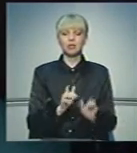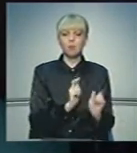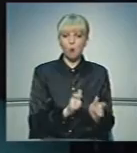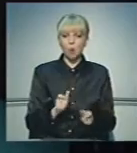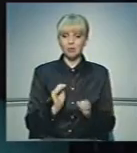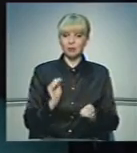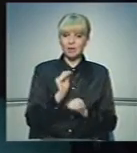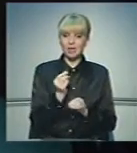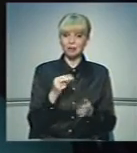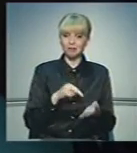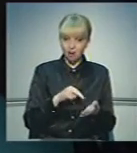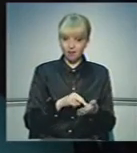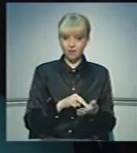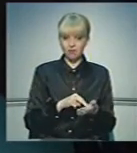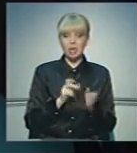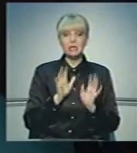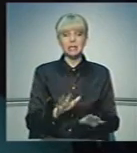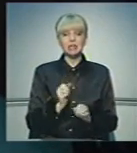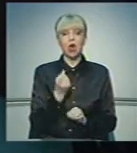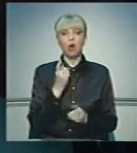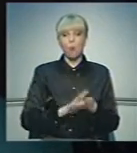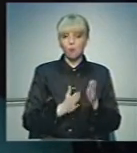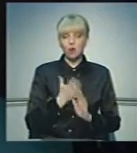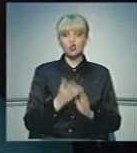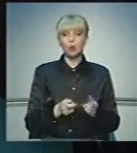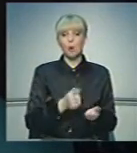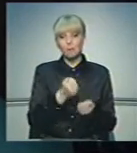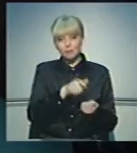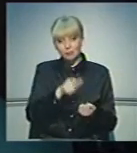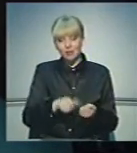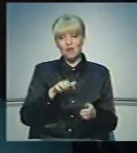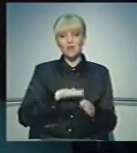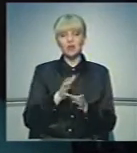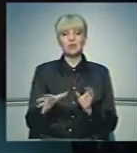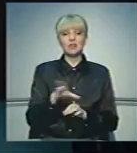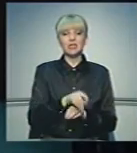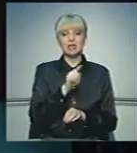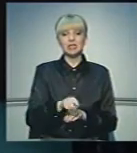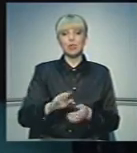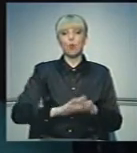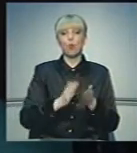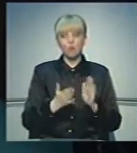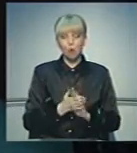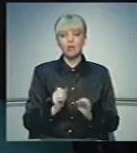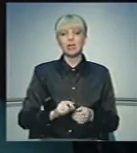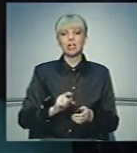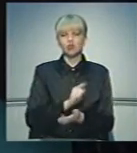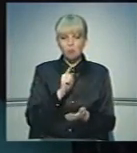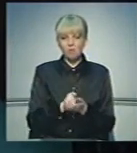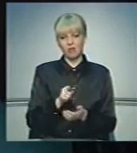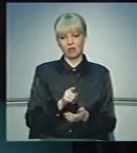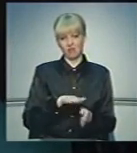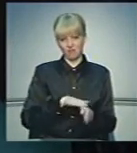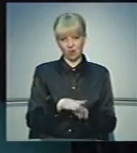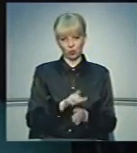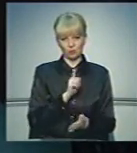на підняття тарифів тільки з одних умов, якщо перевізники виконують всі ті умови і зобов'язання, які вони мають виконати.